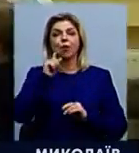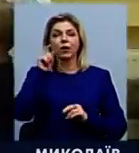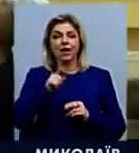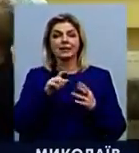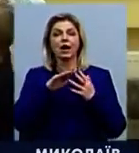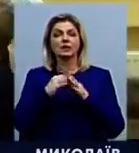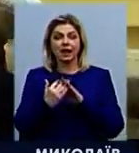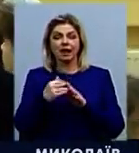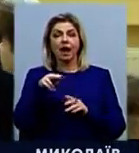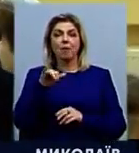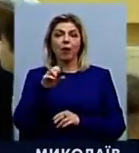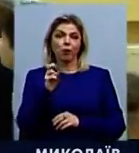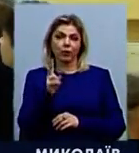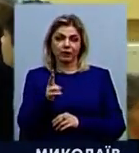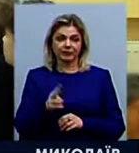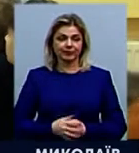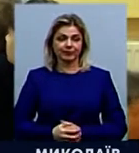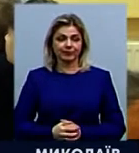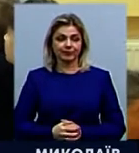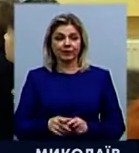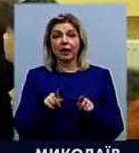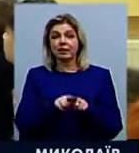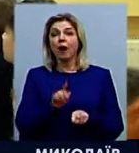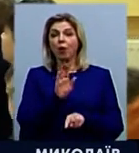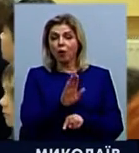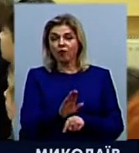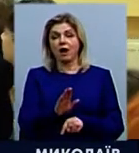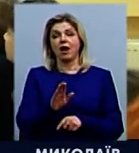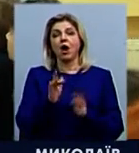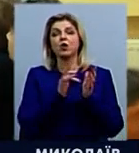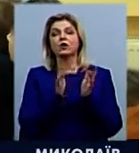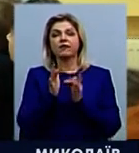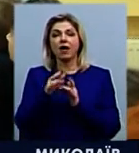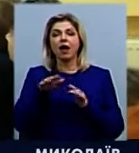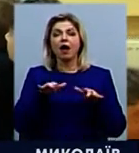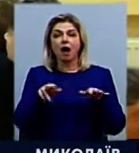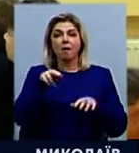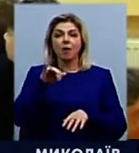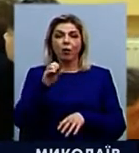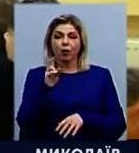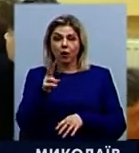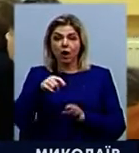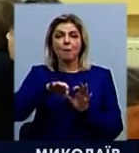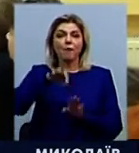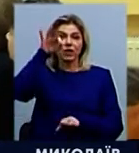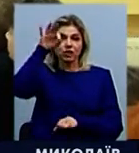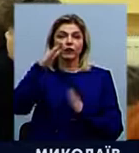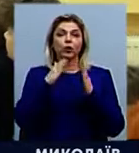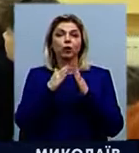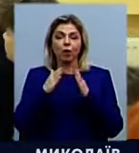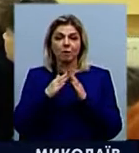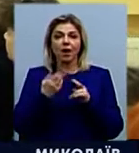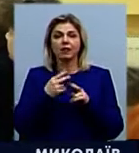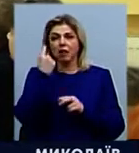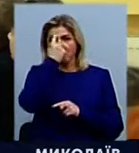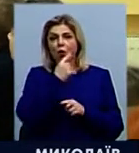павука. Вот такого, или примерно такого, рождественского павука всегда вывешивали дома. Это как